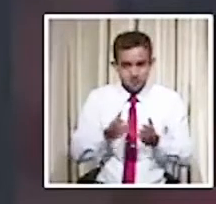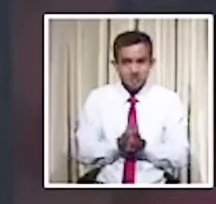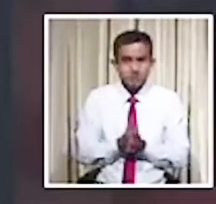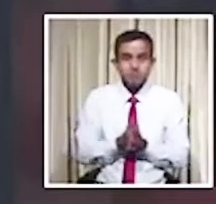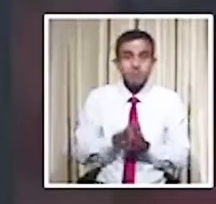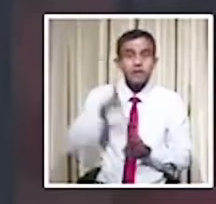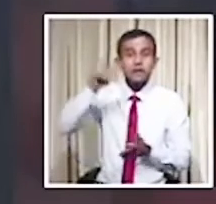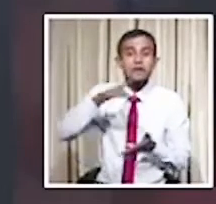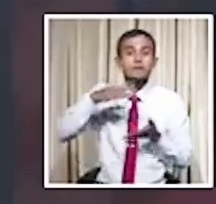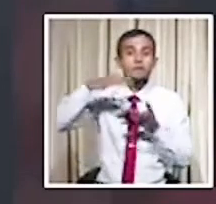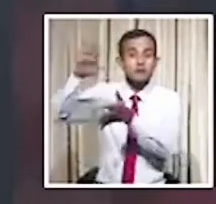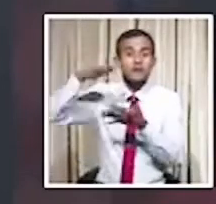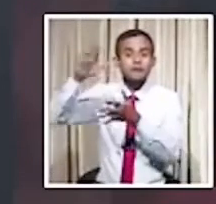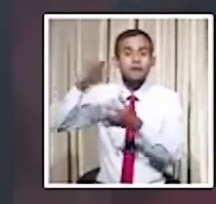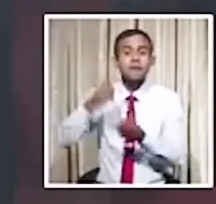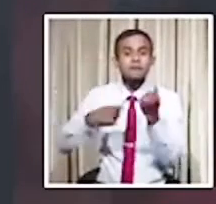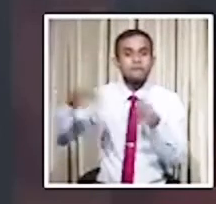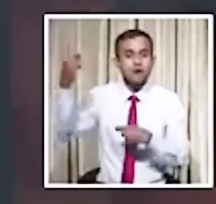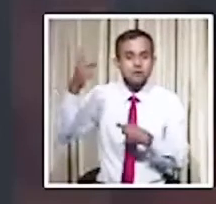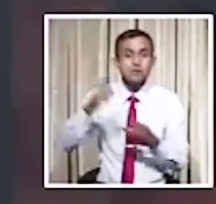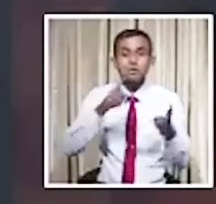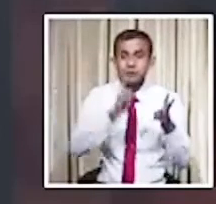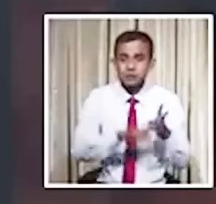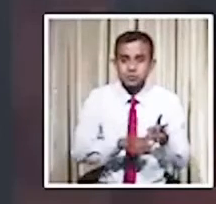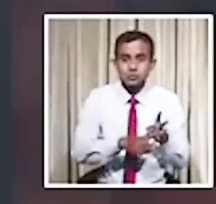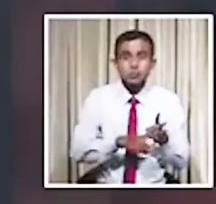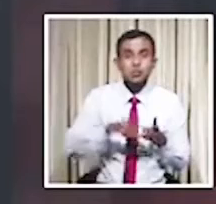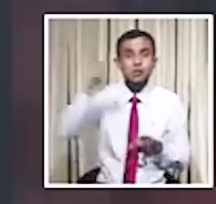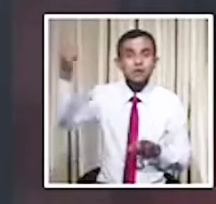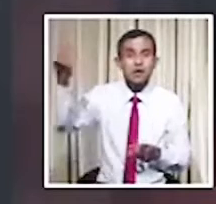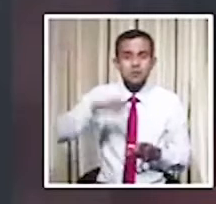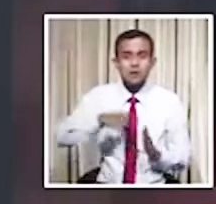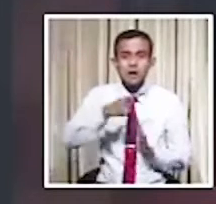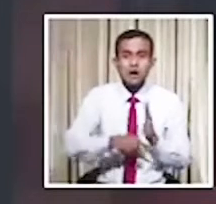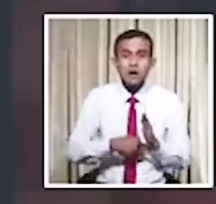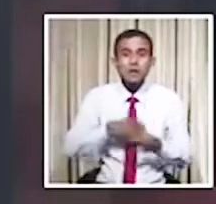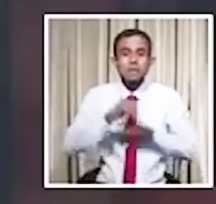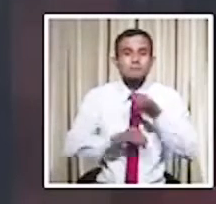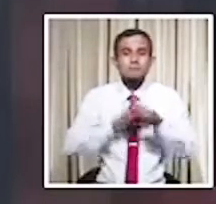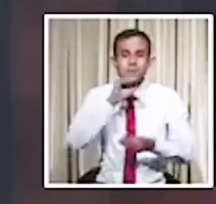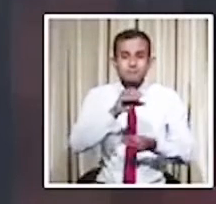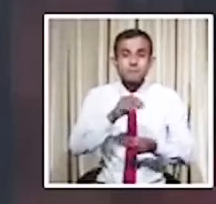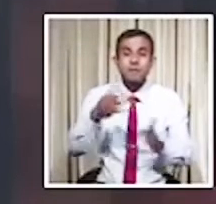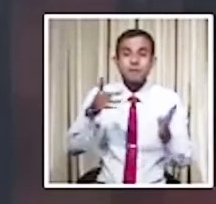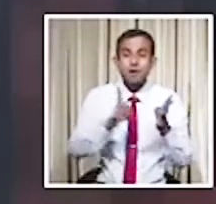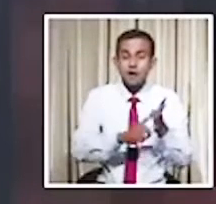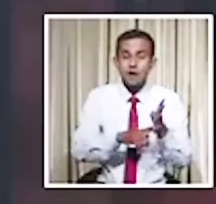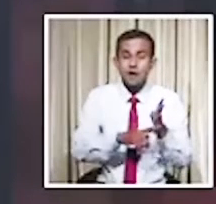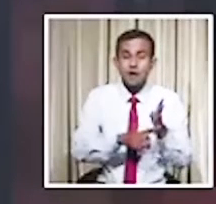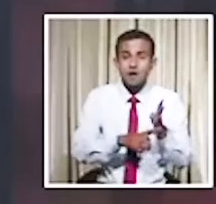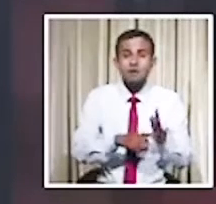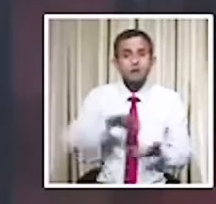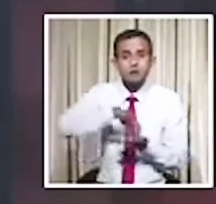காலப்பகுதிக்கு மத்தியில் மீண்டும் கொரோனா பெருந்தொற்று பரவல் ஏற்படும் வகையில் செயற்பட வேண்டாம். நாட்டின் நிலைமை தொடர்பில் சிந்தித்து பாருங்கள். யாராயினும் நாட்டை கொண்டு